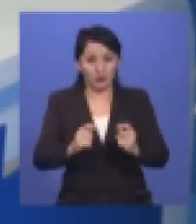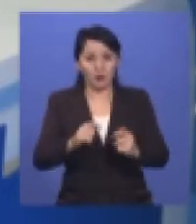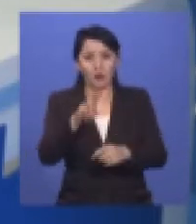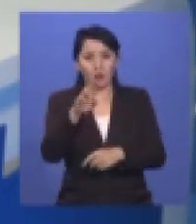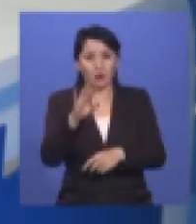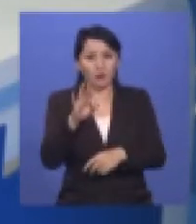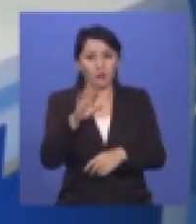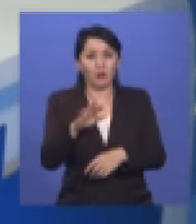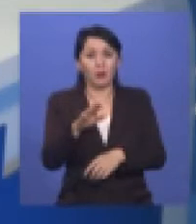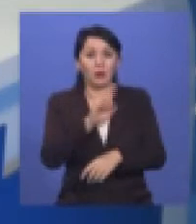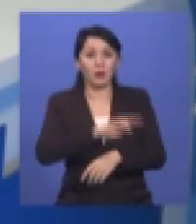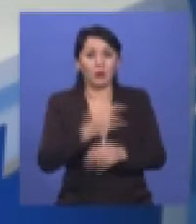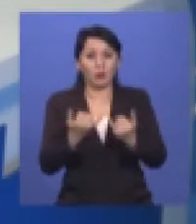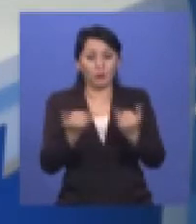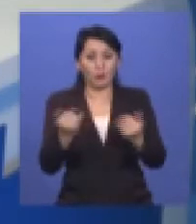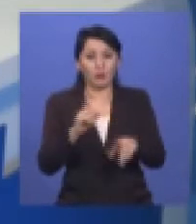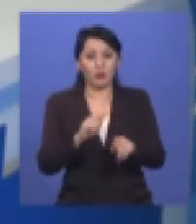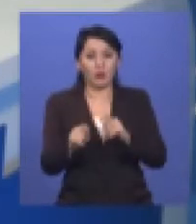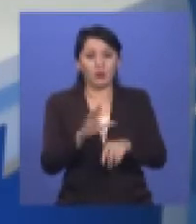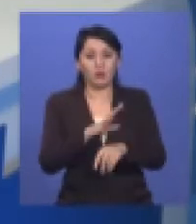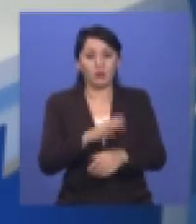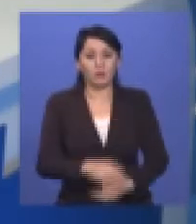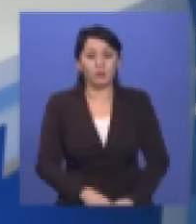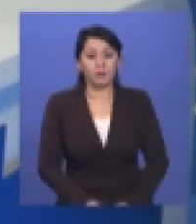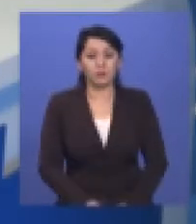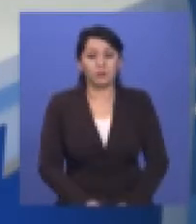департаменті кинологиялық қызмет орталығының жұмысын тексерді.